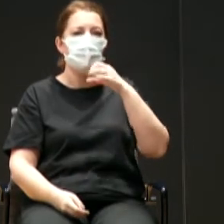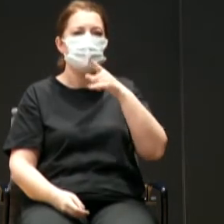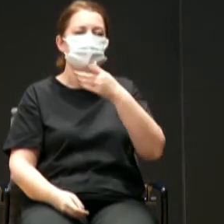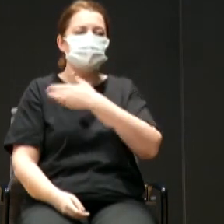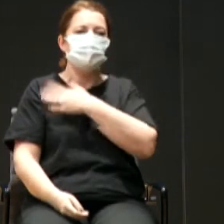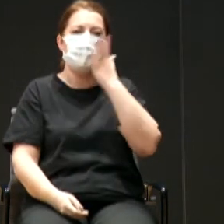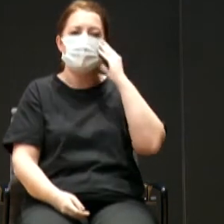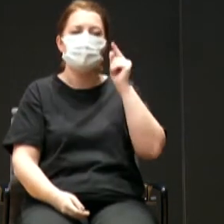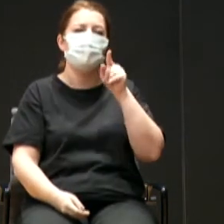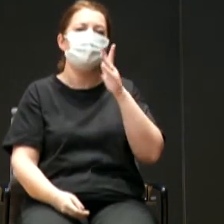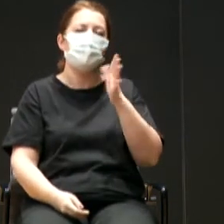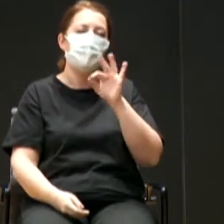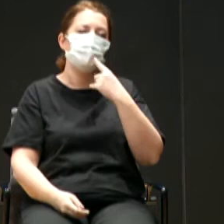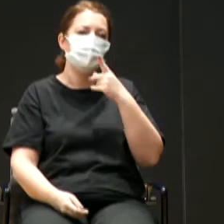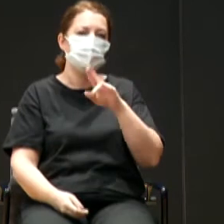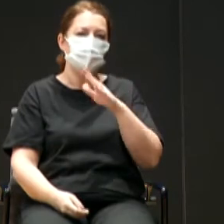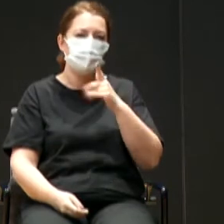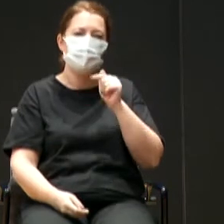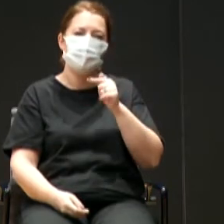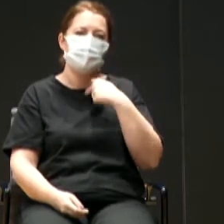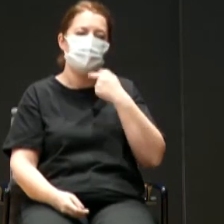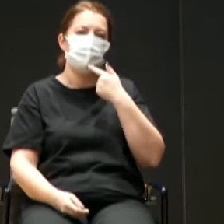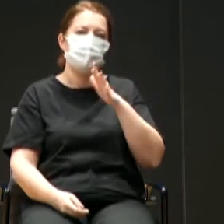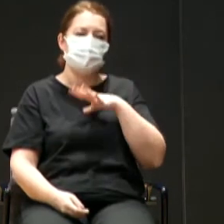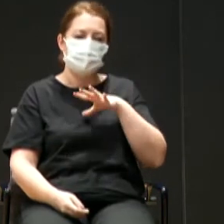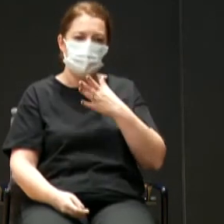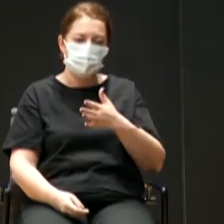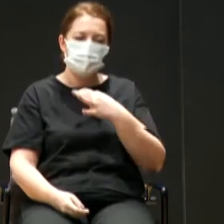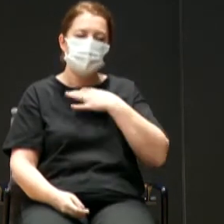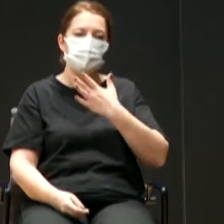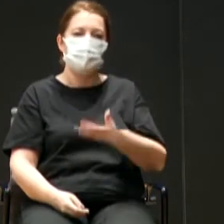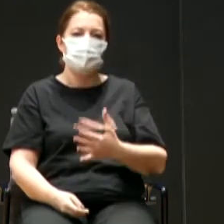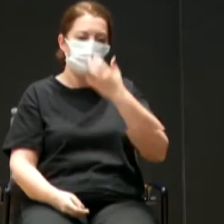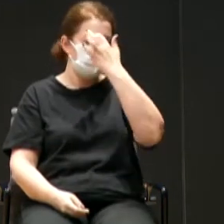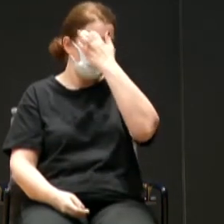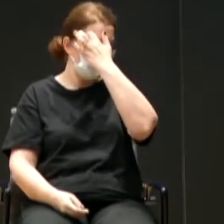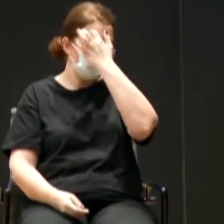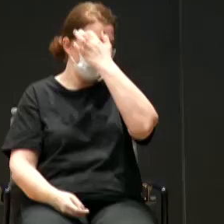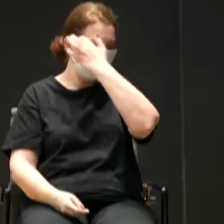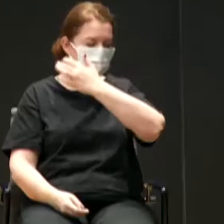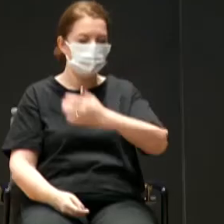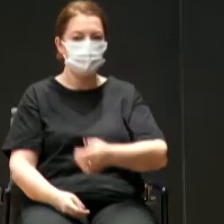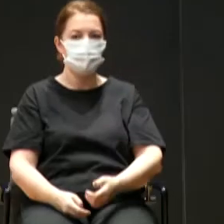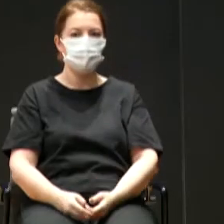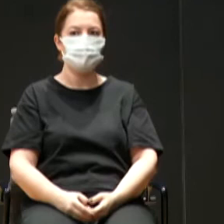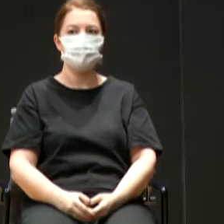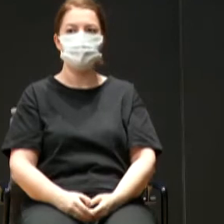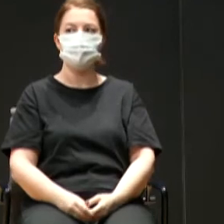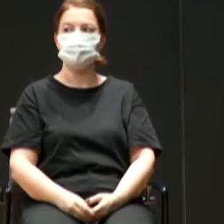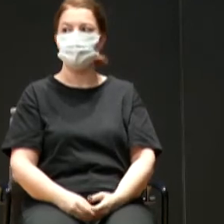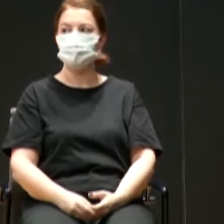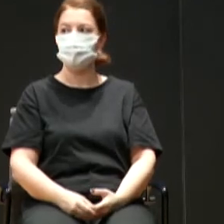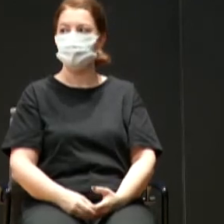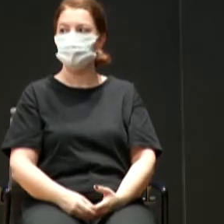anlayışı bu, her zaman söylendiği gibi. Bunu da belirtmek istedim. Teşekkür ediyorum. Evet. Tahir Bey,